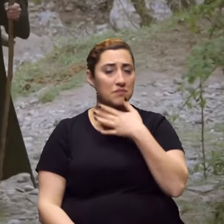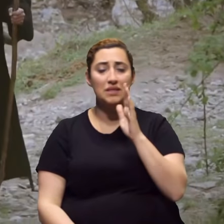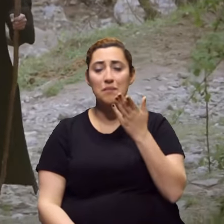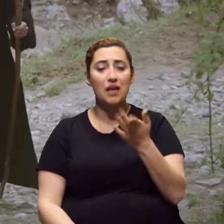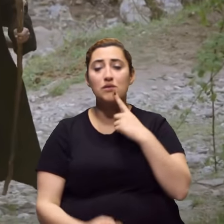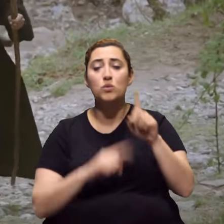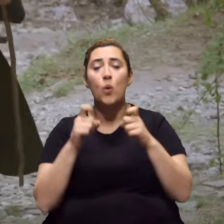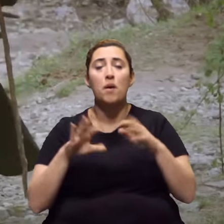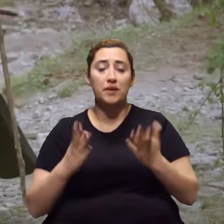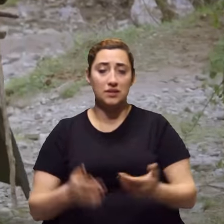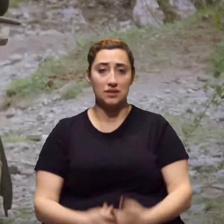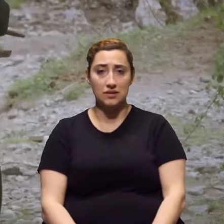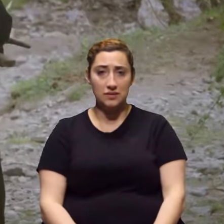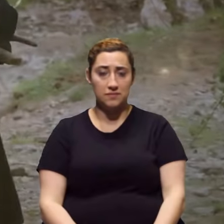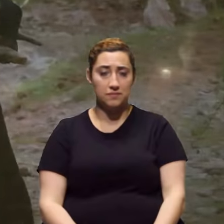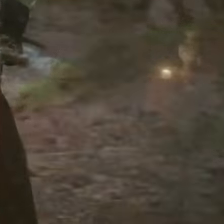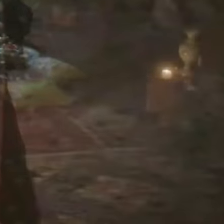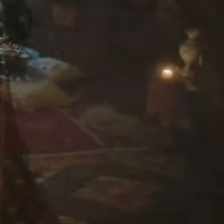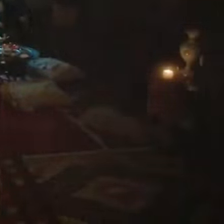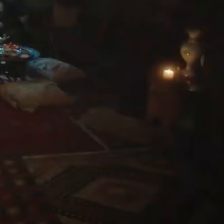Bilmezsin ki sonrasını.